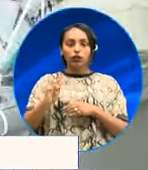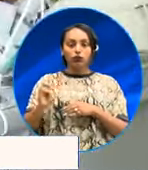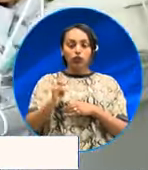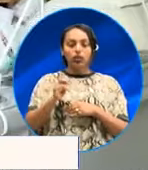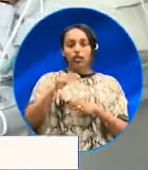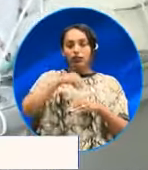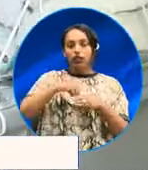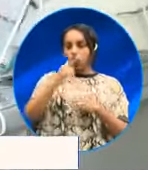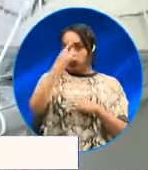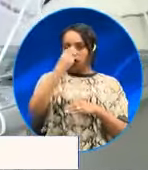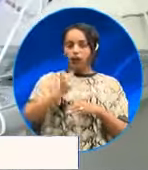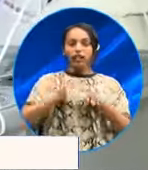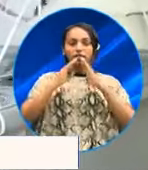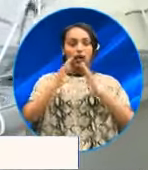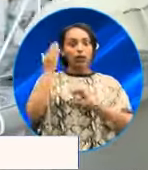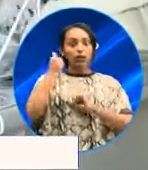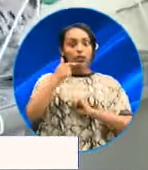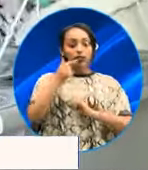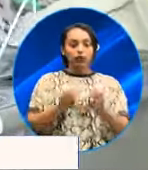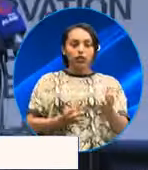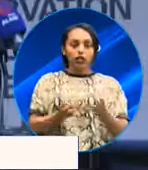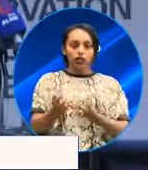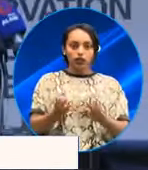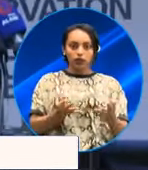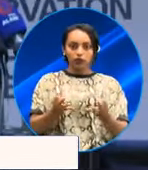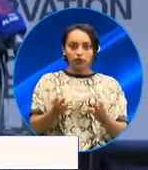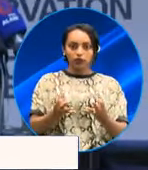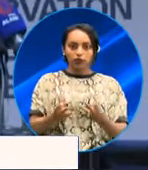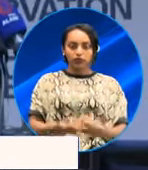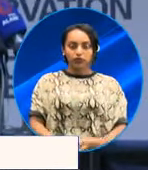ምርጫው ተአማኒና ሰላማዊ ነበር ሲሉም ገልጸዋል።